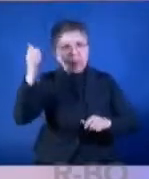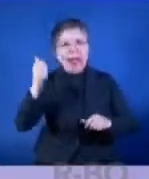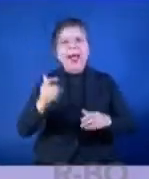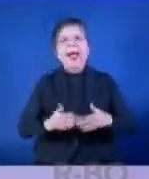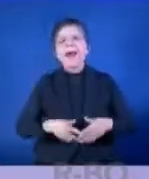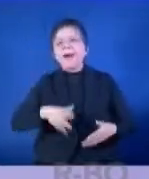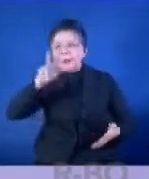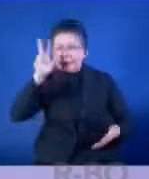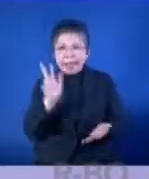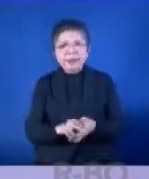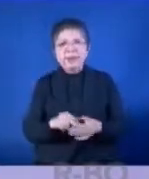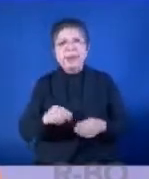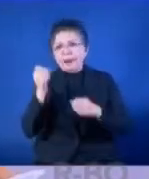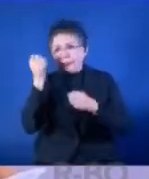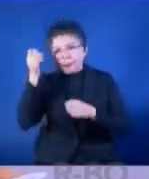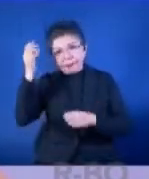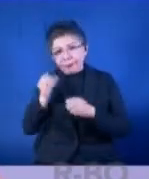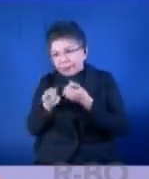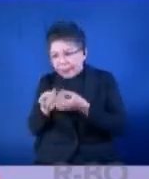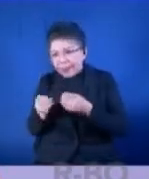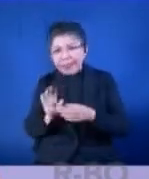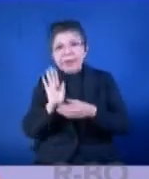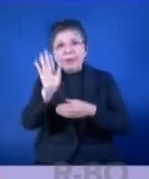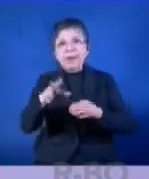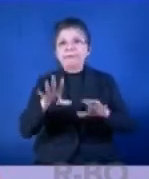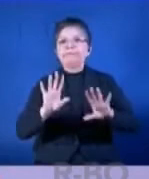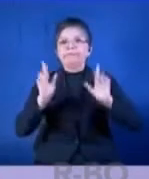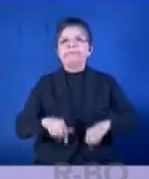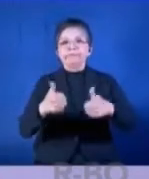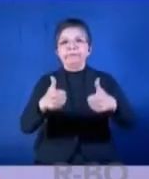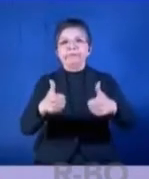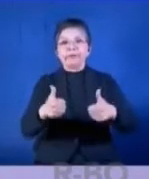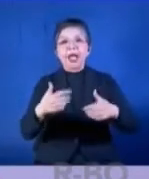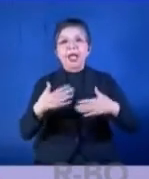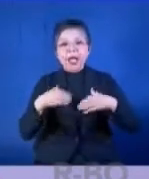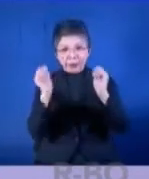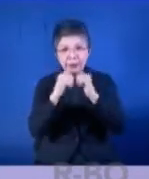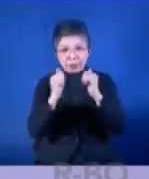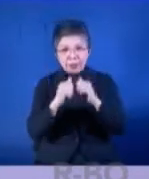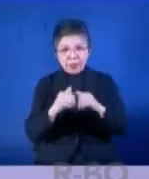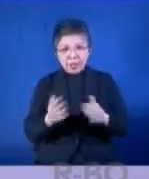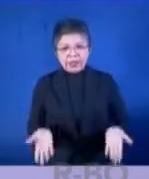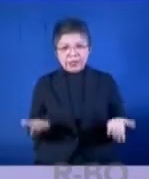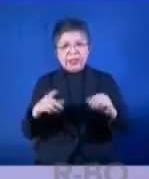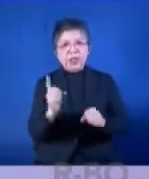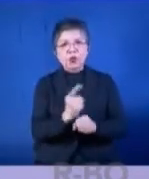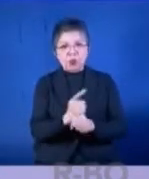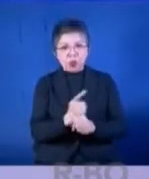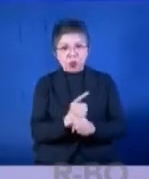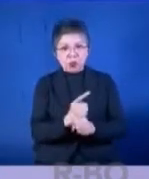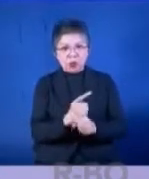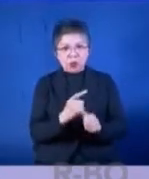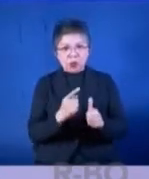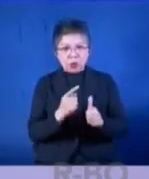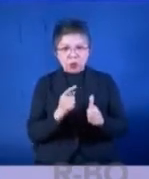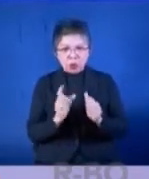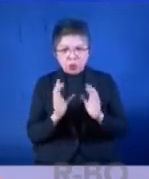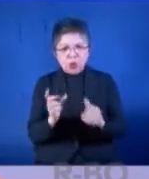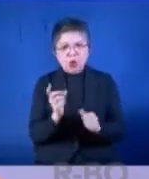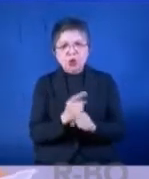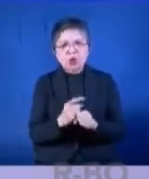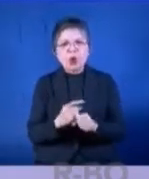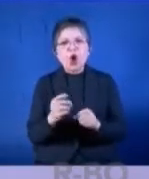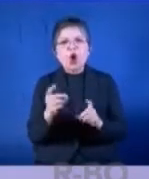depan pendidikan kita lebih baik. Kami berkomitmen kesejahteraan guru, terutama